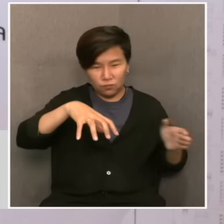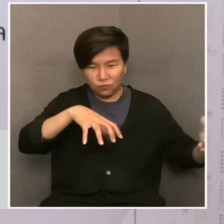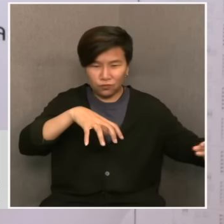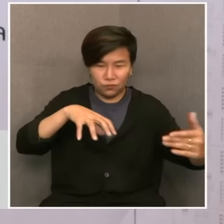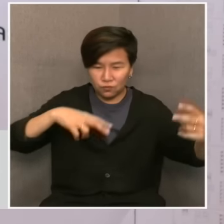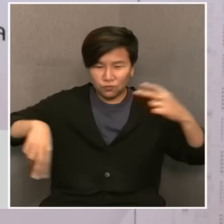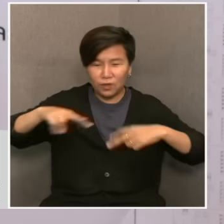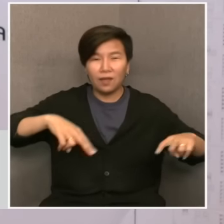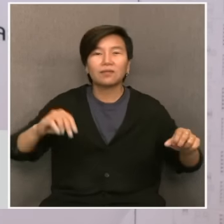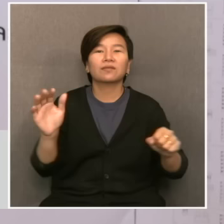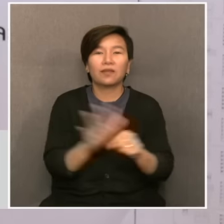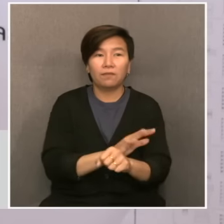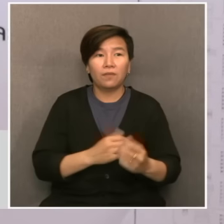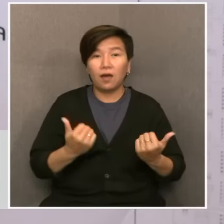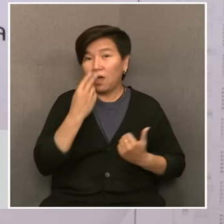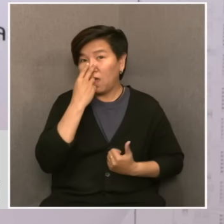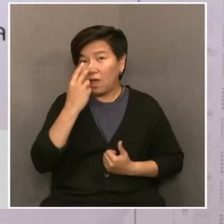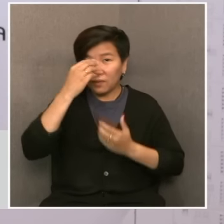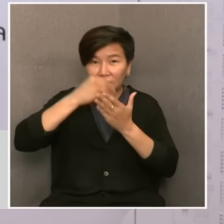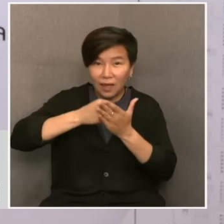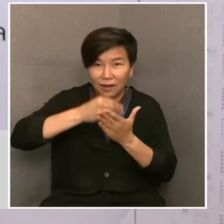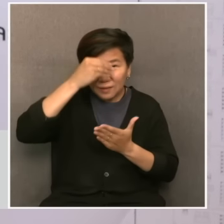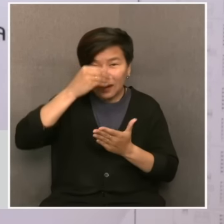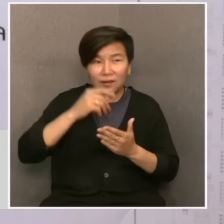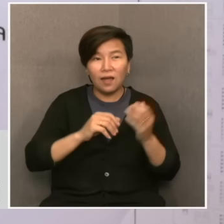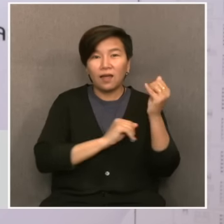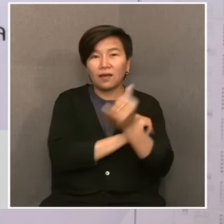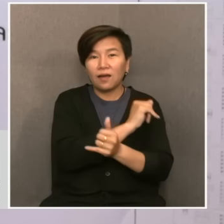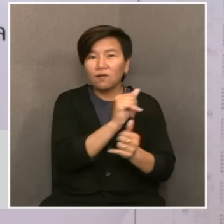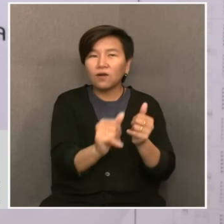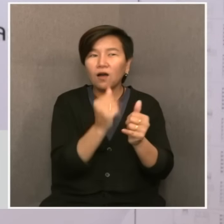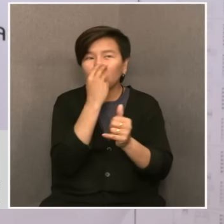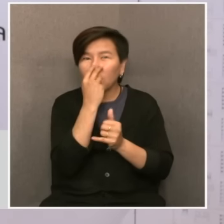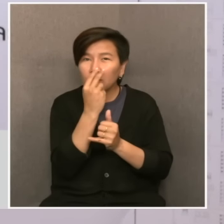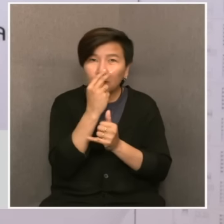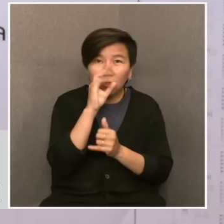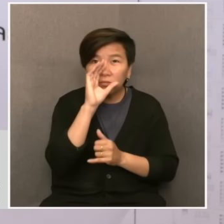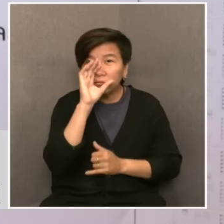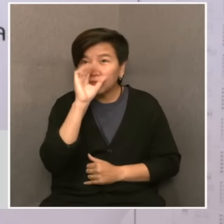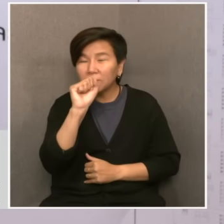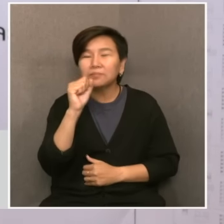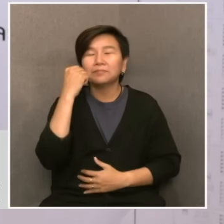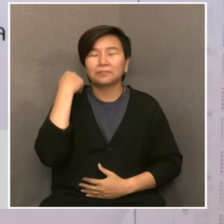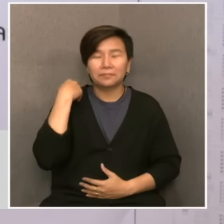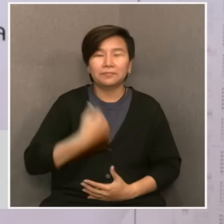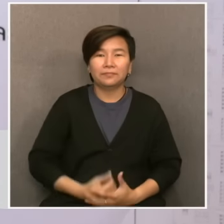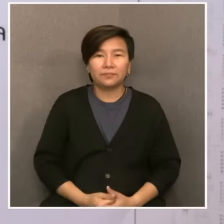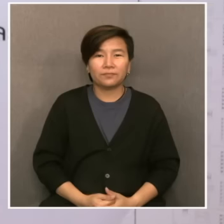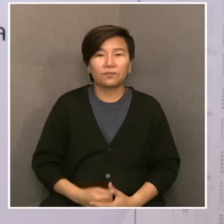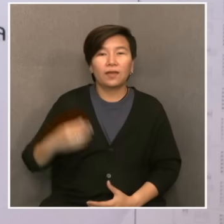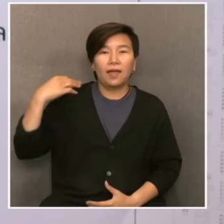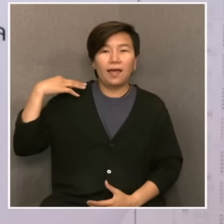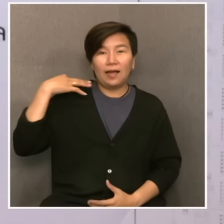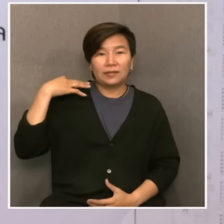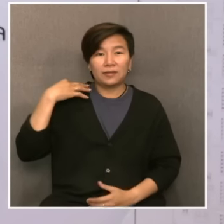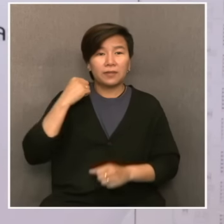ว่ามีน้องนักเรียนนักศึกษานะคะได้เข้ามามีส่วนร่วมในการเลือกสว.ครั้งนี้ด้วยค่ะโดยเป็นอาสาสมัครใน